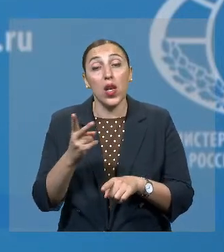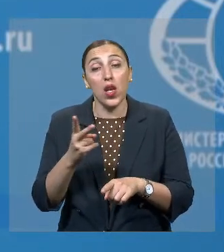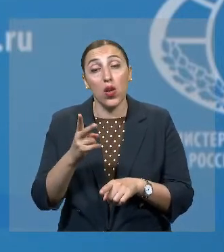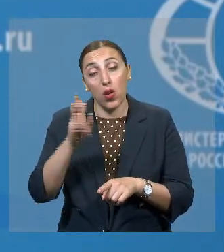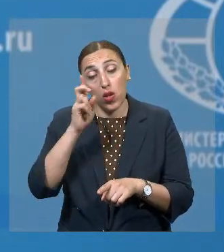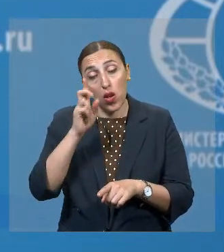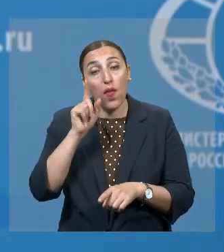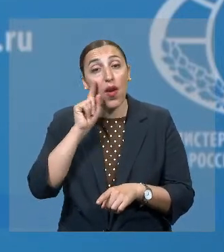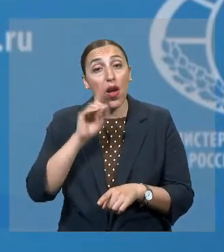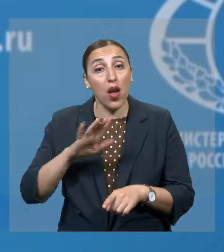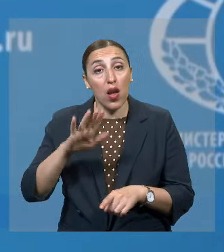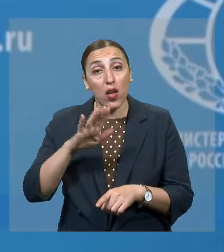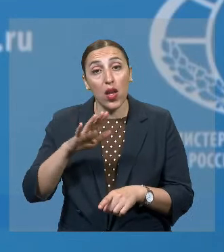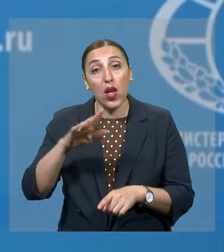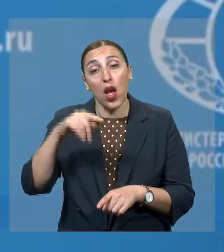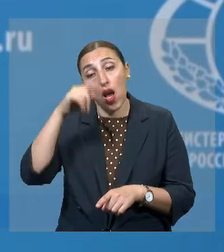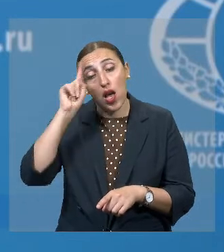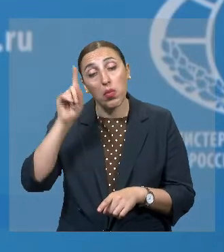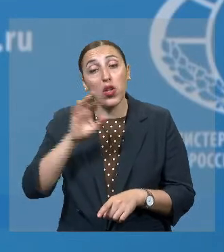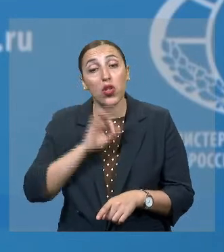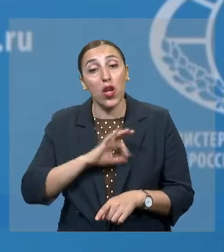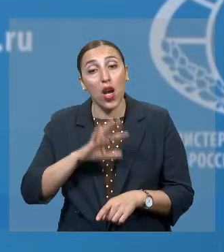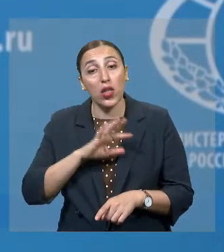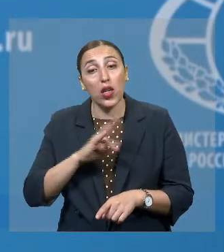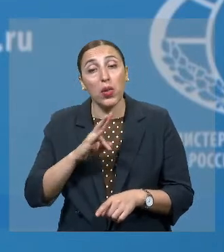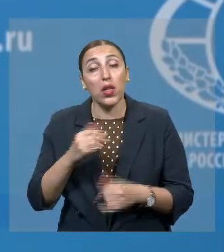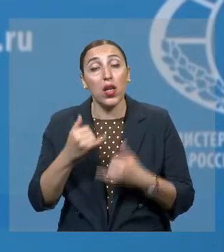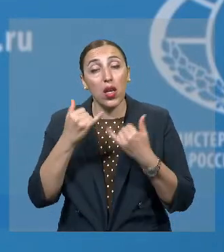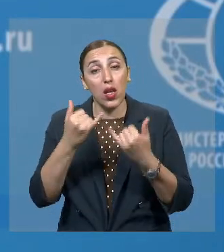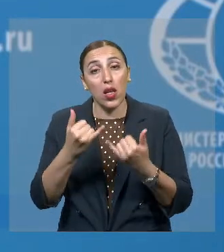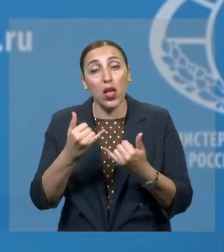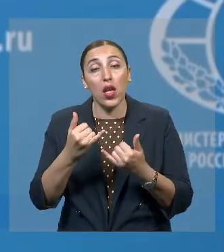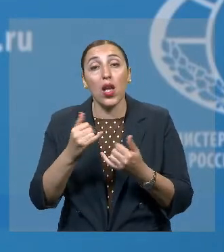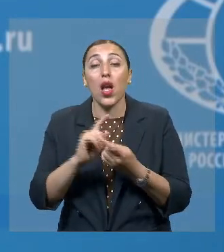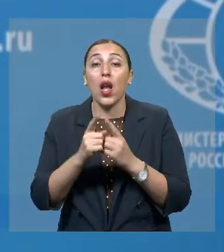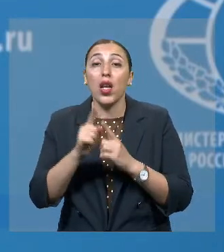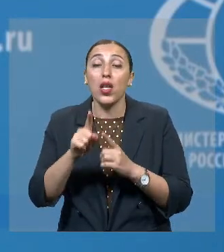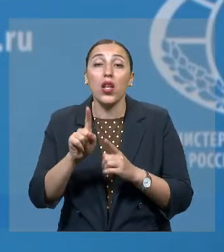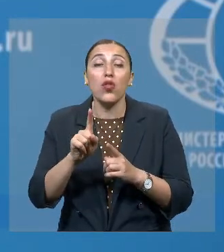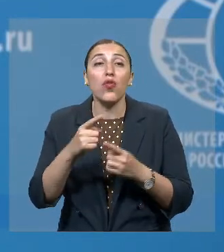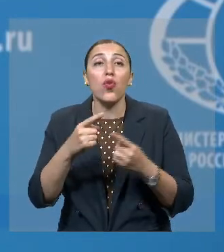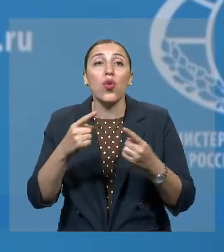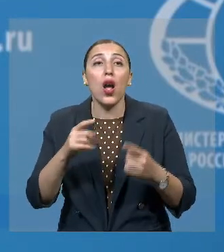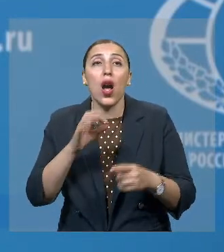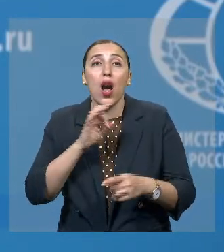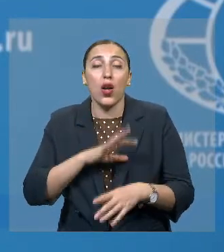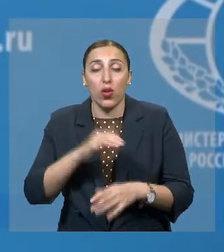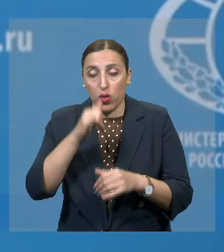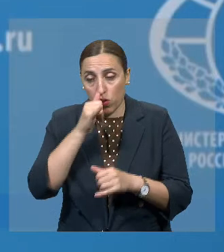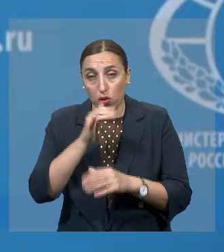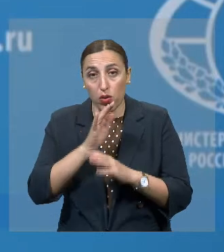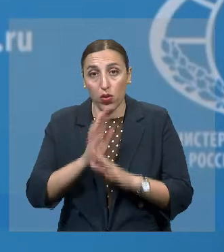և Հայաստանի և Ադրբեջանի շահերը, առանց դրա որևէ արդյունք ակնկալել պետք չէ։